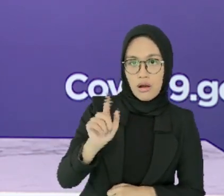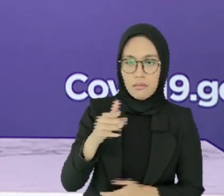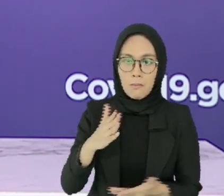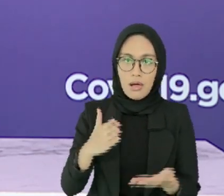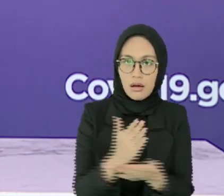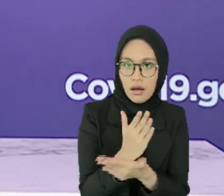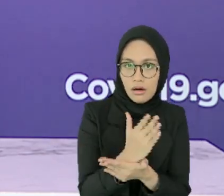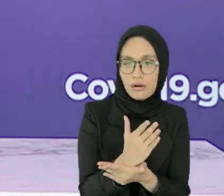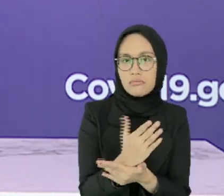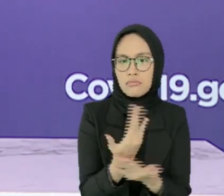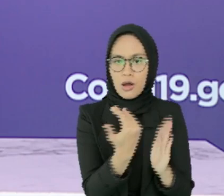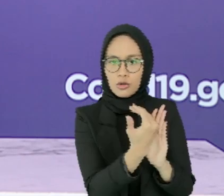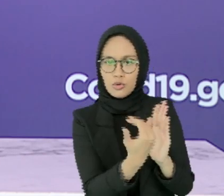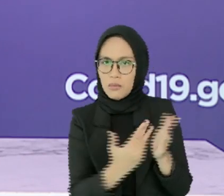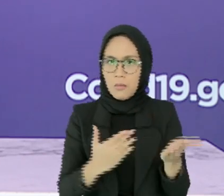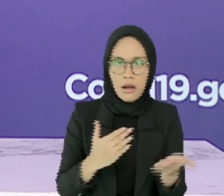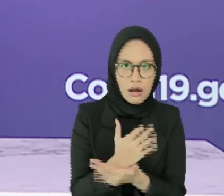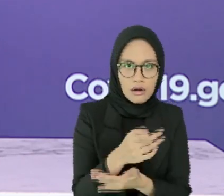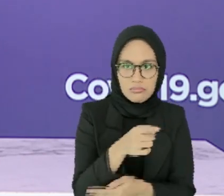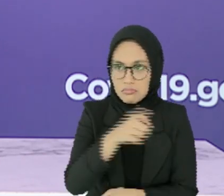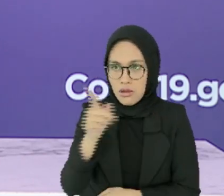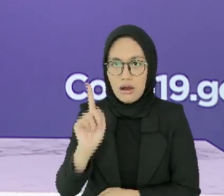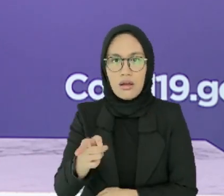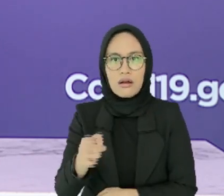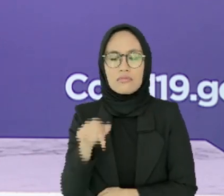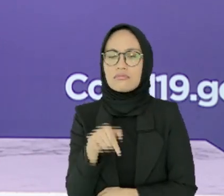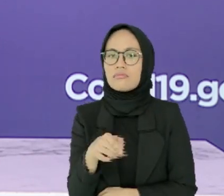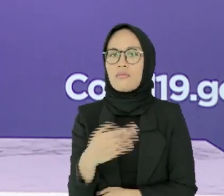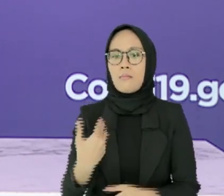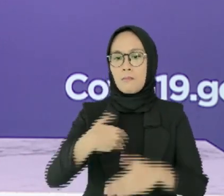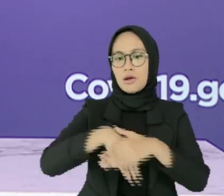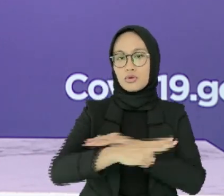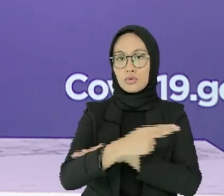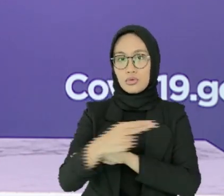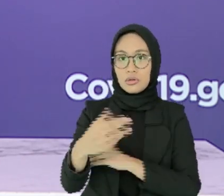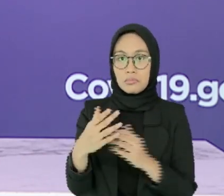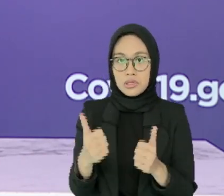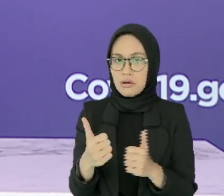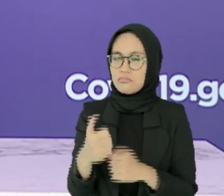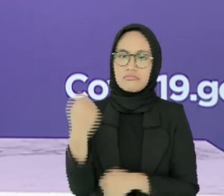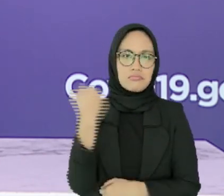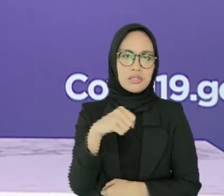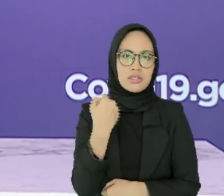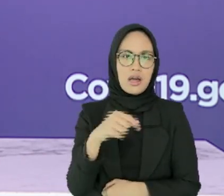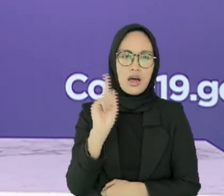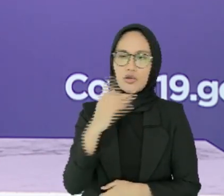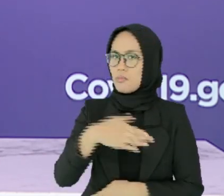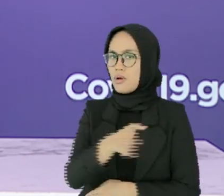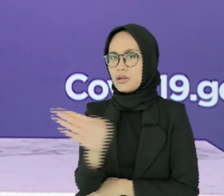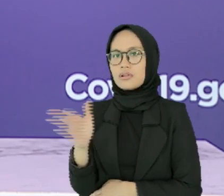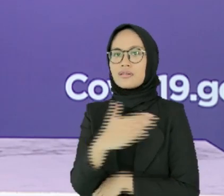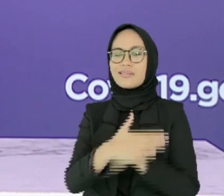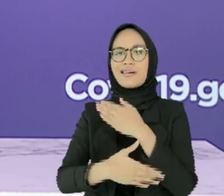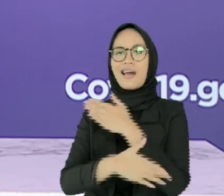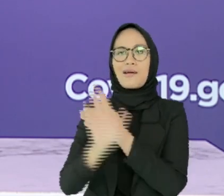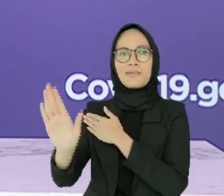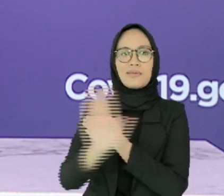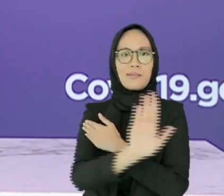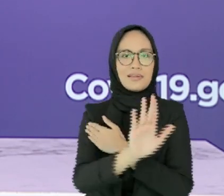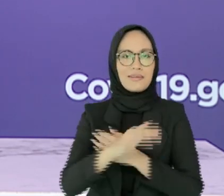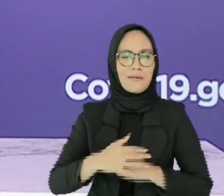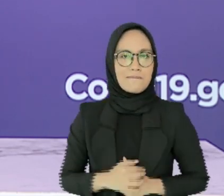syarat atau tidak mematuhi aturan akan ditolak untuk masuk ke Indonesia dan diminta pulang ke negara asalnya